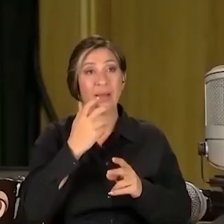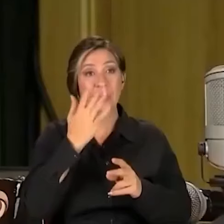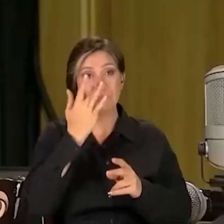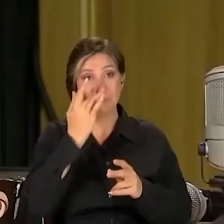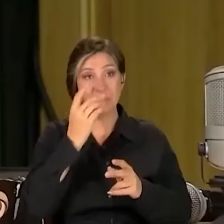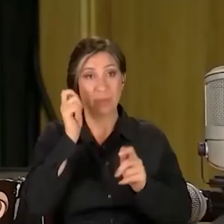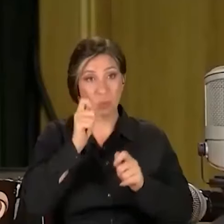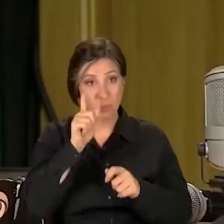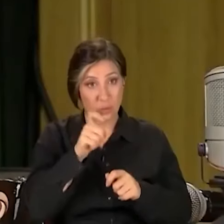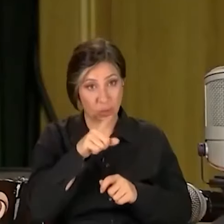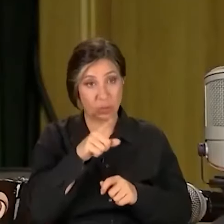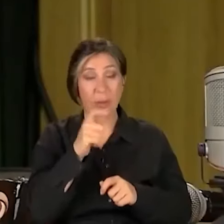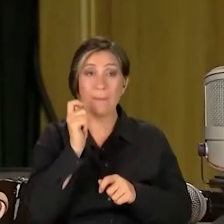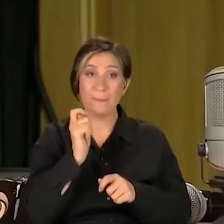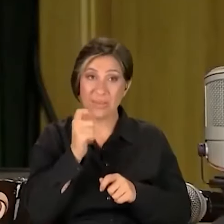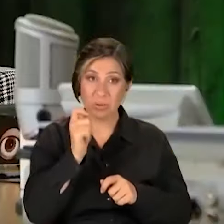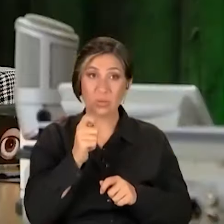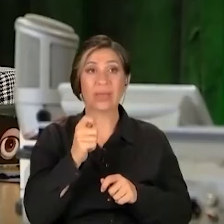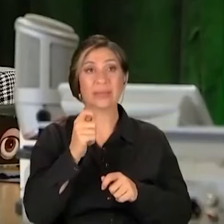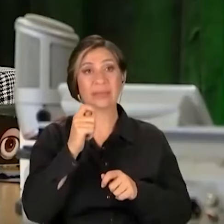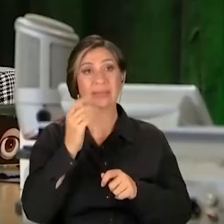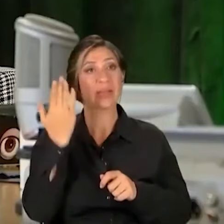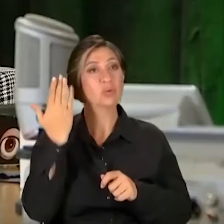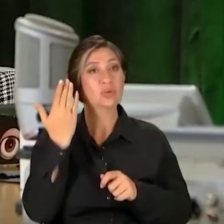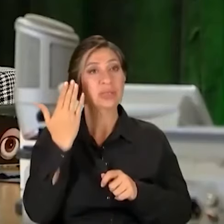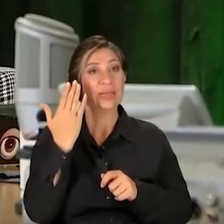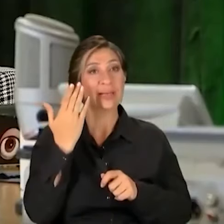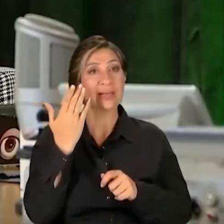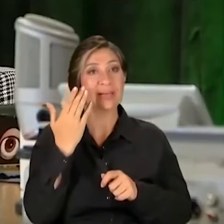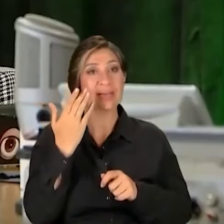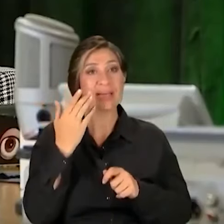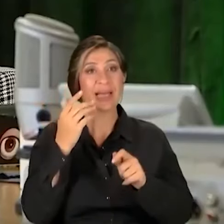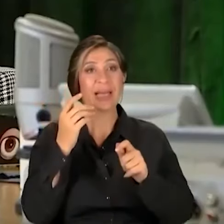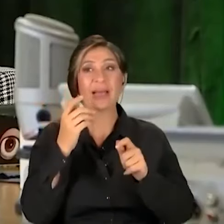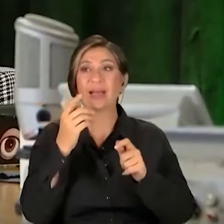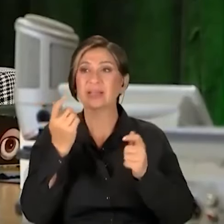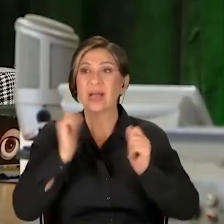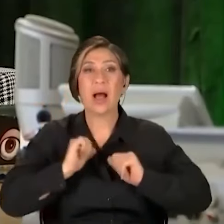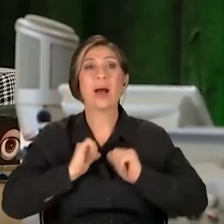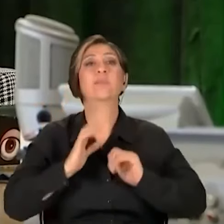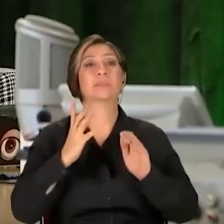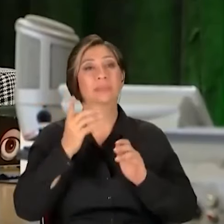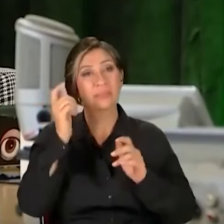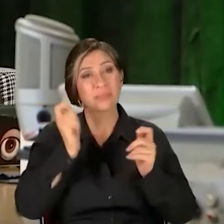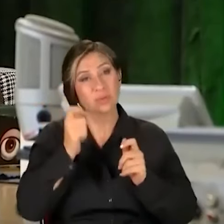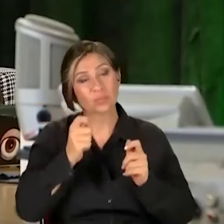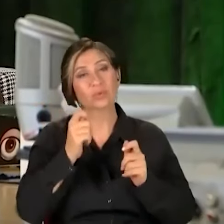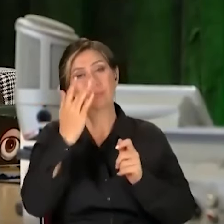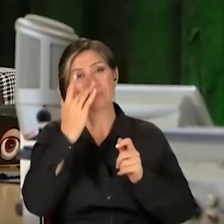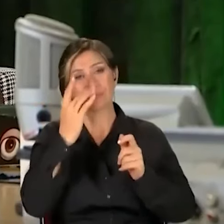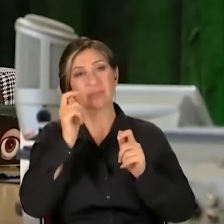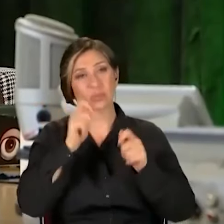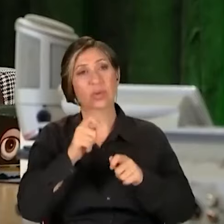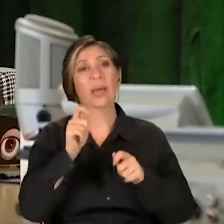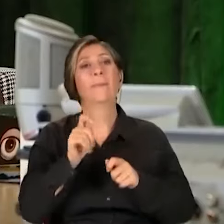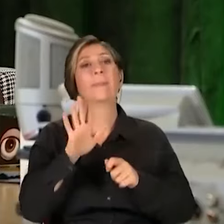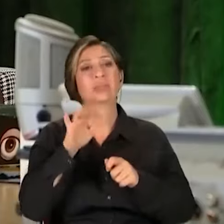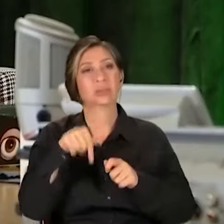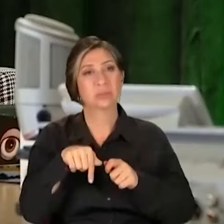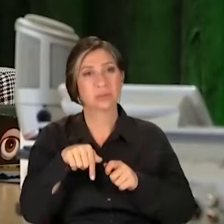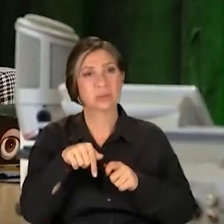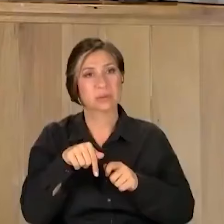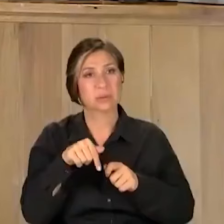yapıyor musun? Ya mecbur, hani daha önceden hiç soundcheck yapmadığımız yerlere gittiğimizde mecbur playback yapıyoruz. Evet, yapma